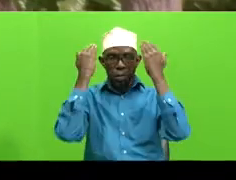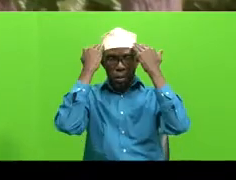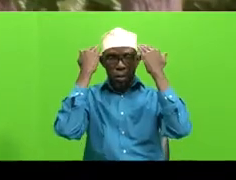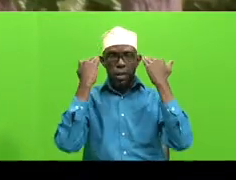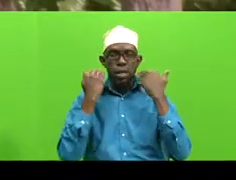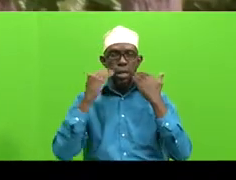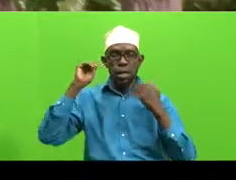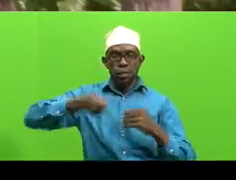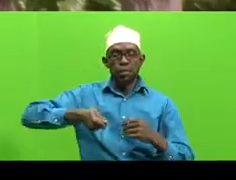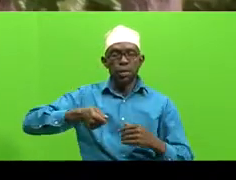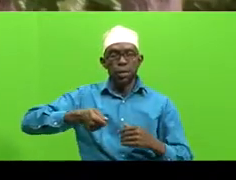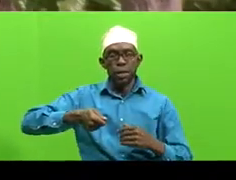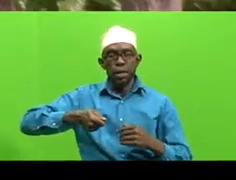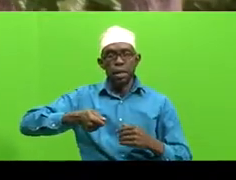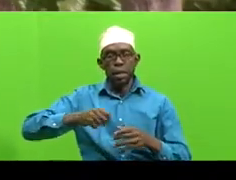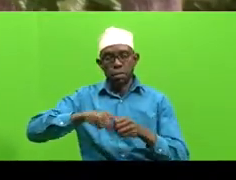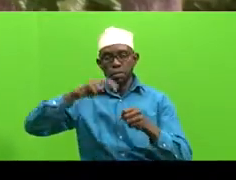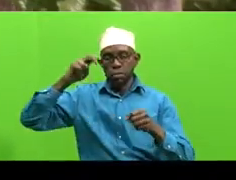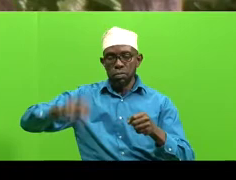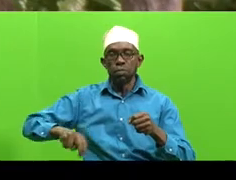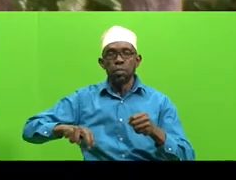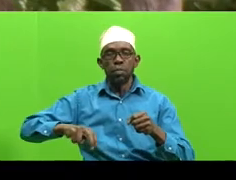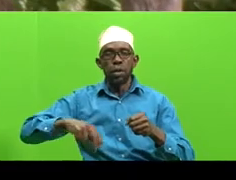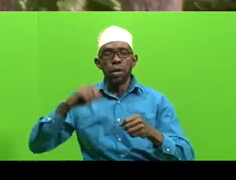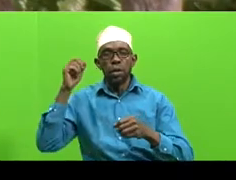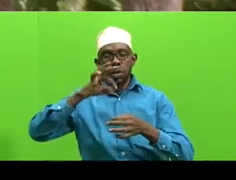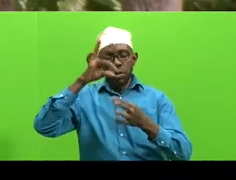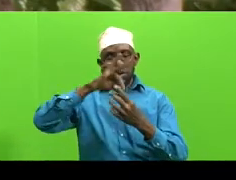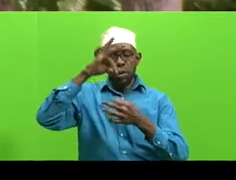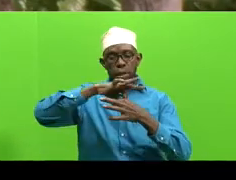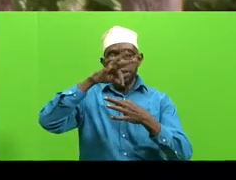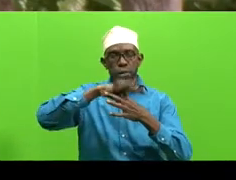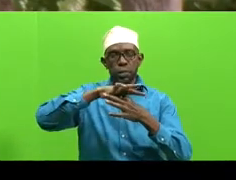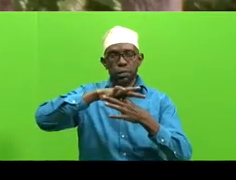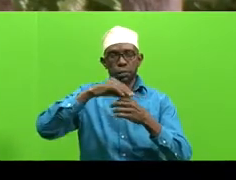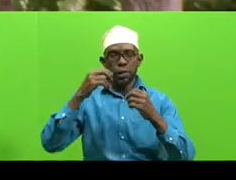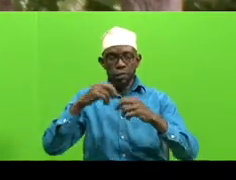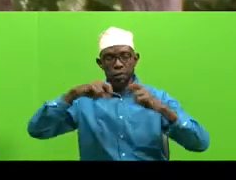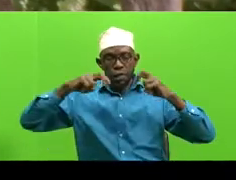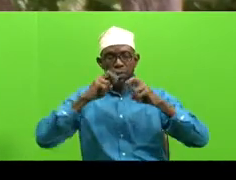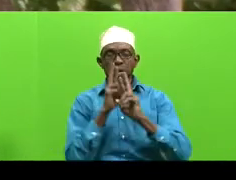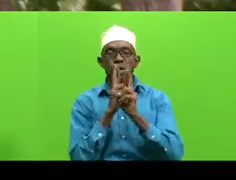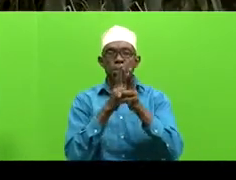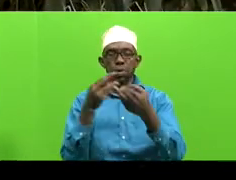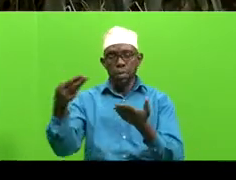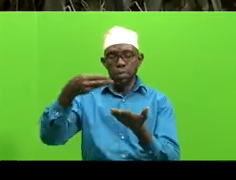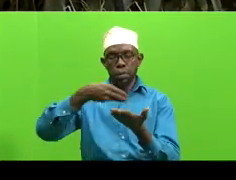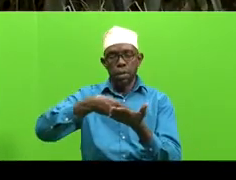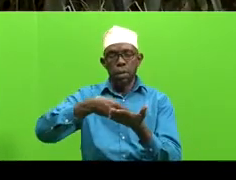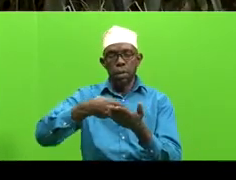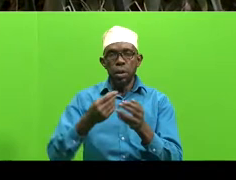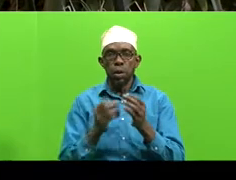ya upeo kundradhi yamefutilia mbali uchaguzi. Kwa hivyo acha hii habari ya uongo, nitafute nafasi katika hilo gazeti, ninunue hiyo nafasi.